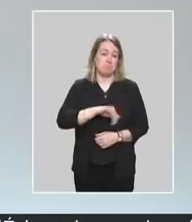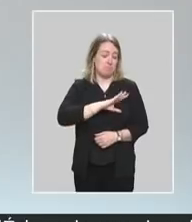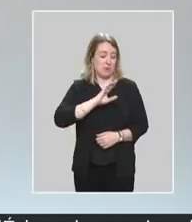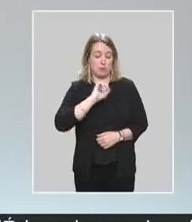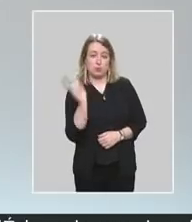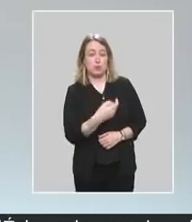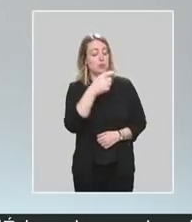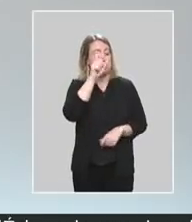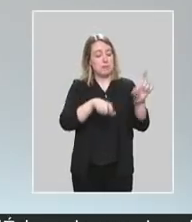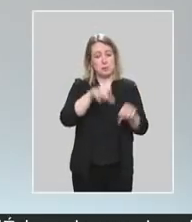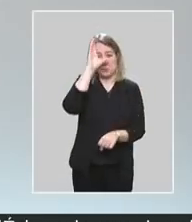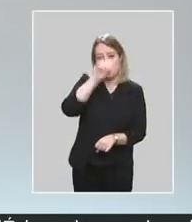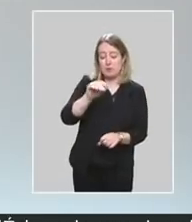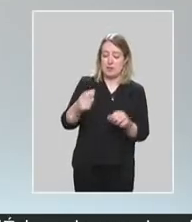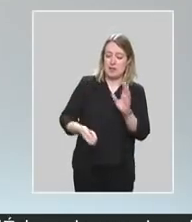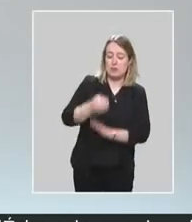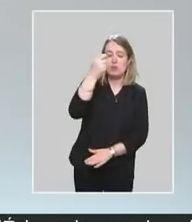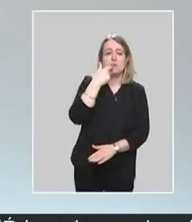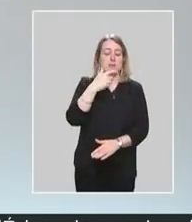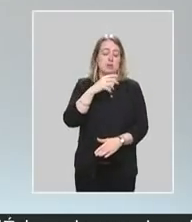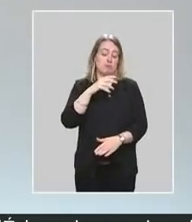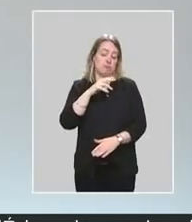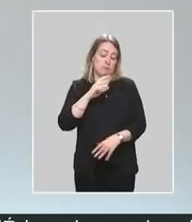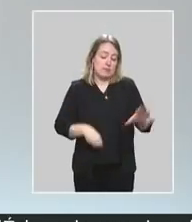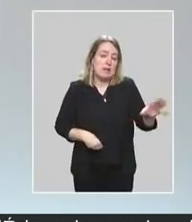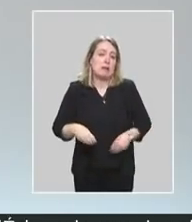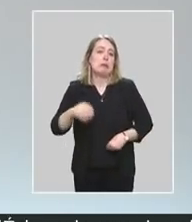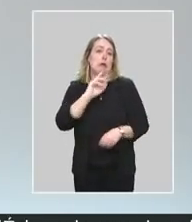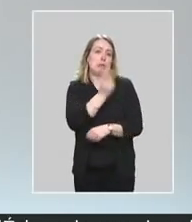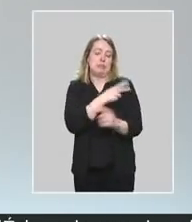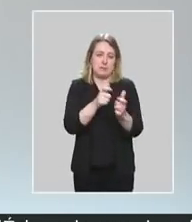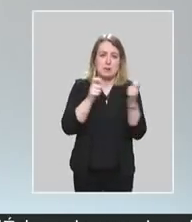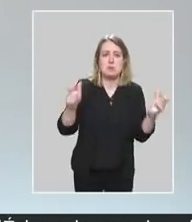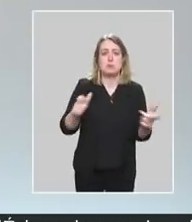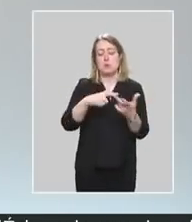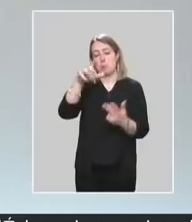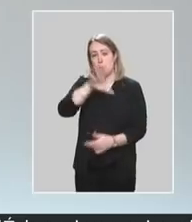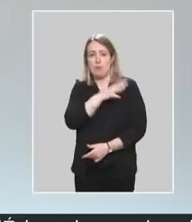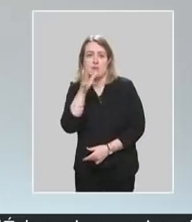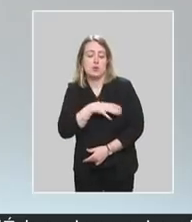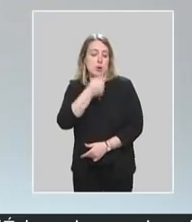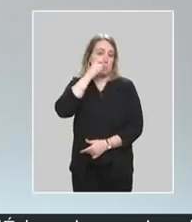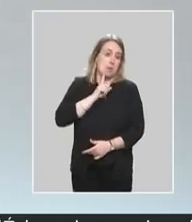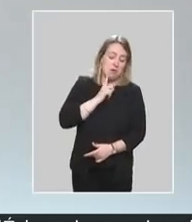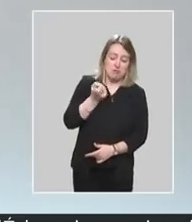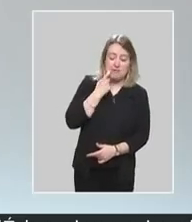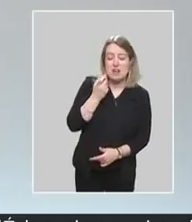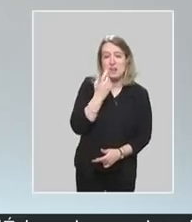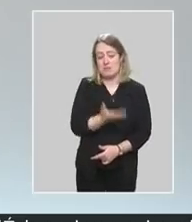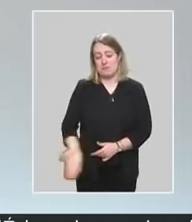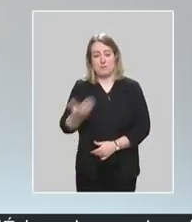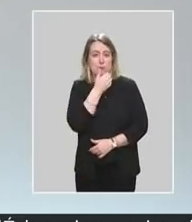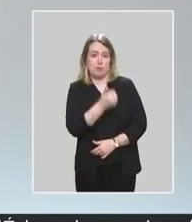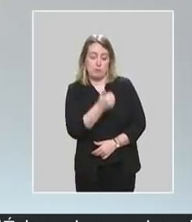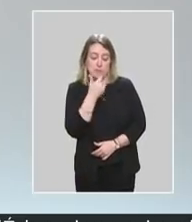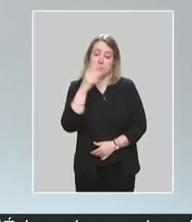communauté éducative, les chefs d'établissement, les directeurs et directrices d'école, les professeurs, les personnels, les parents, les élèves eux-mêmes, dont on doit rappeler qu'ils